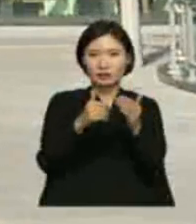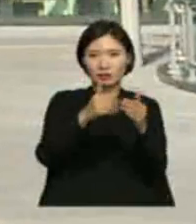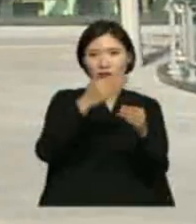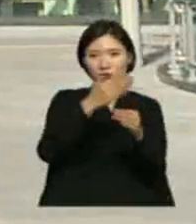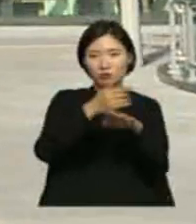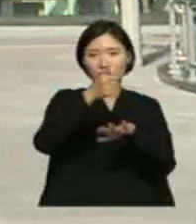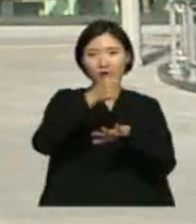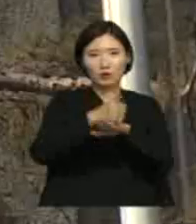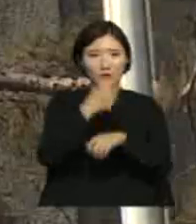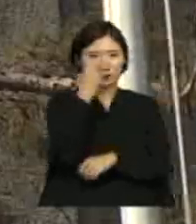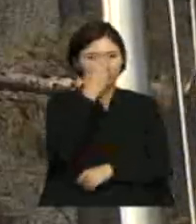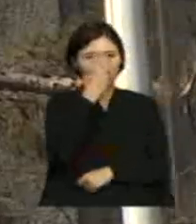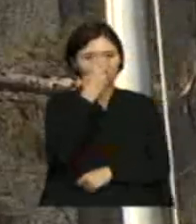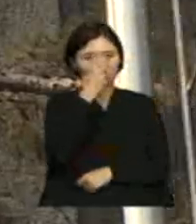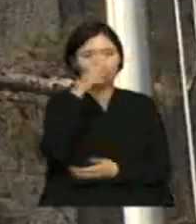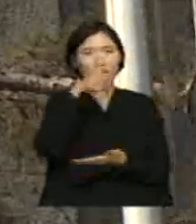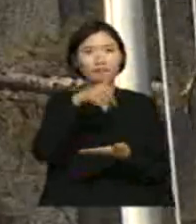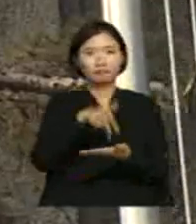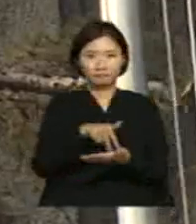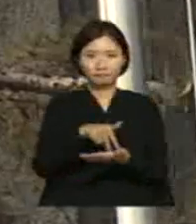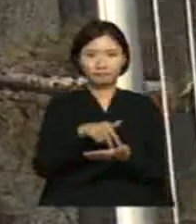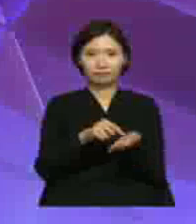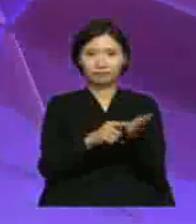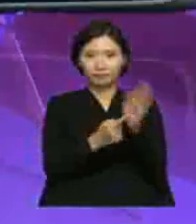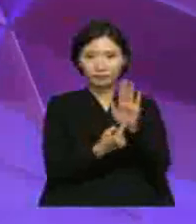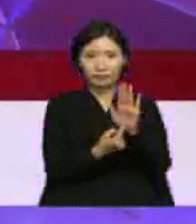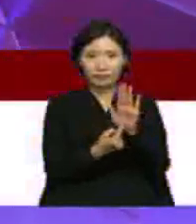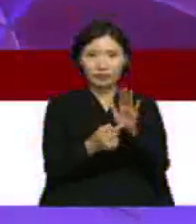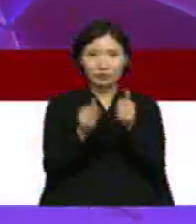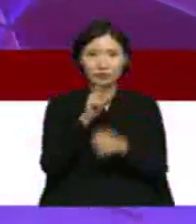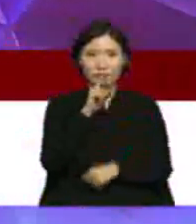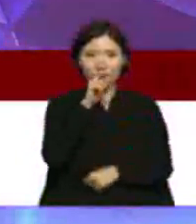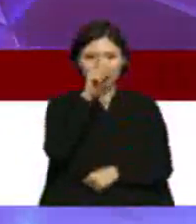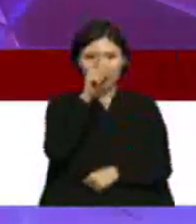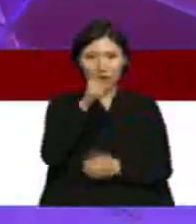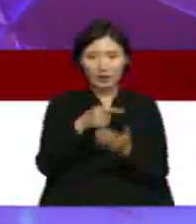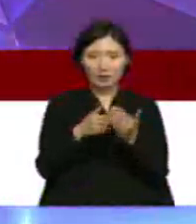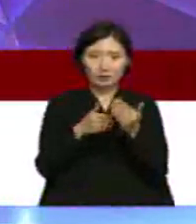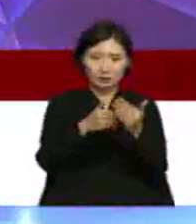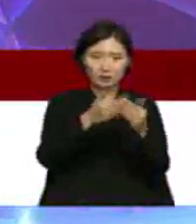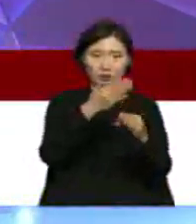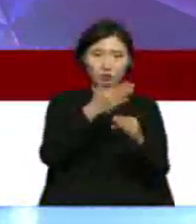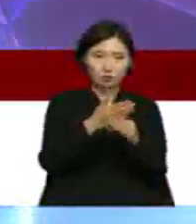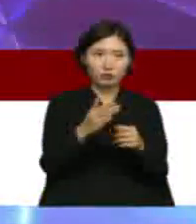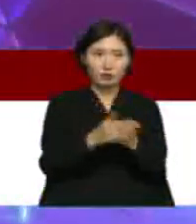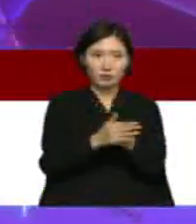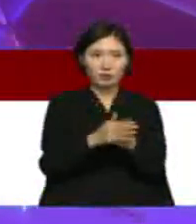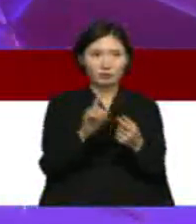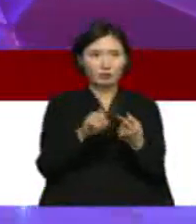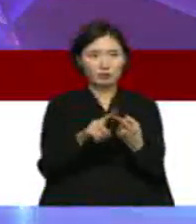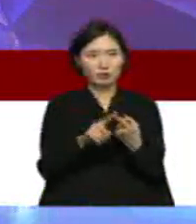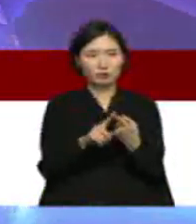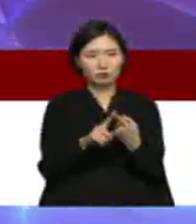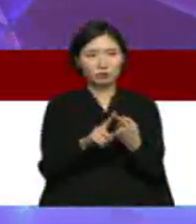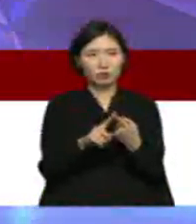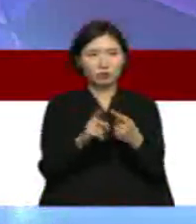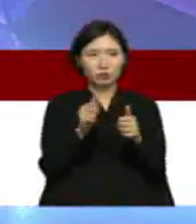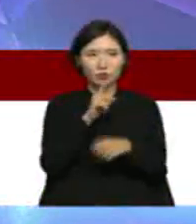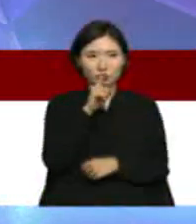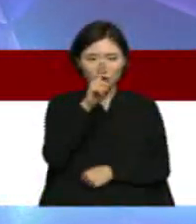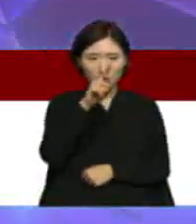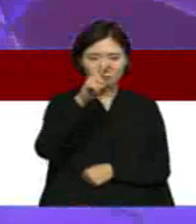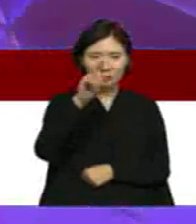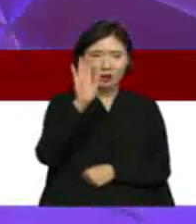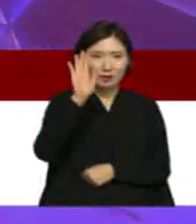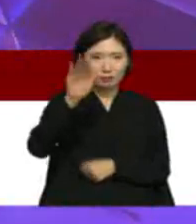결과를 지켜보겠다는 입장입니다 그때 소송 질의의 경우 2 1g 소송 했든 뭐 쥐를 더